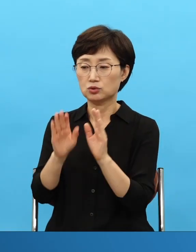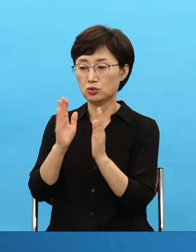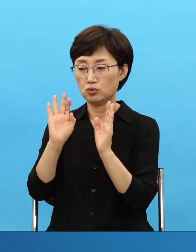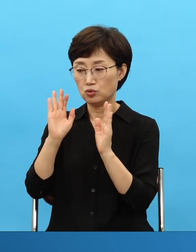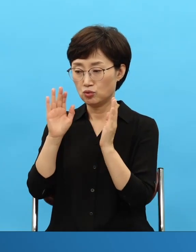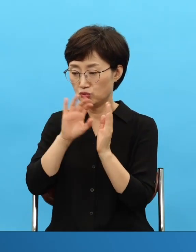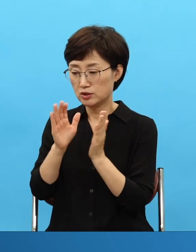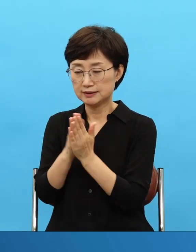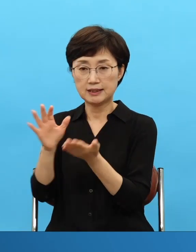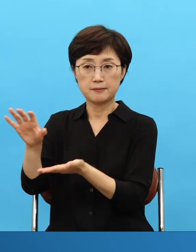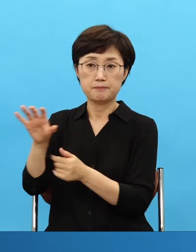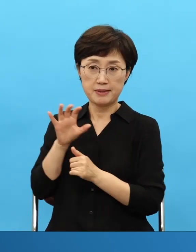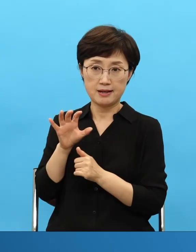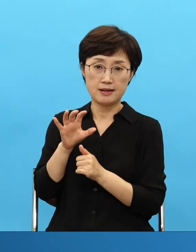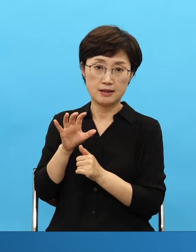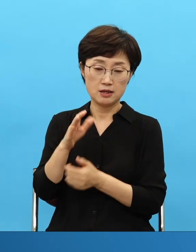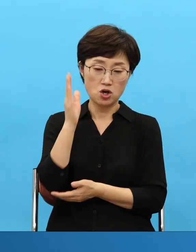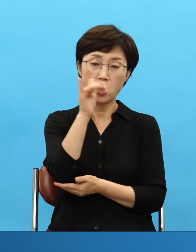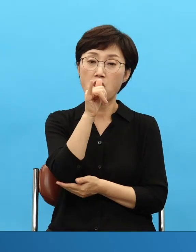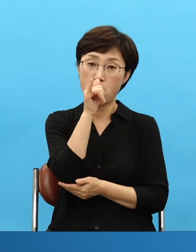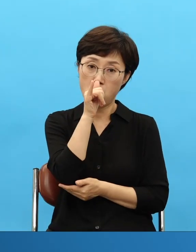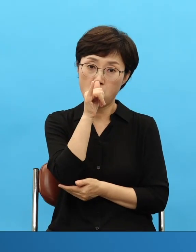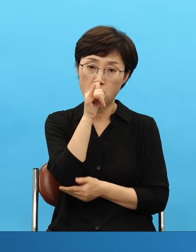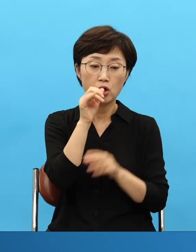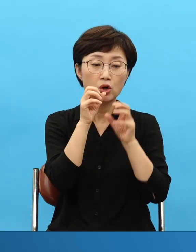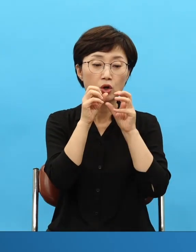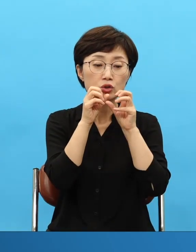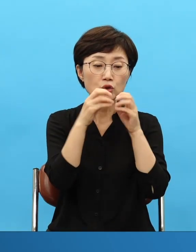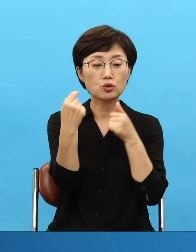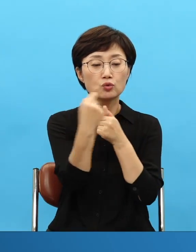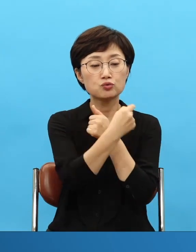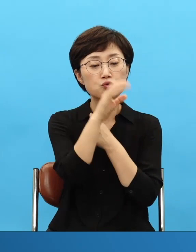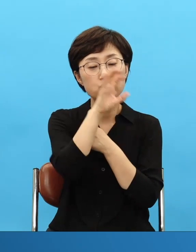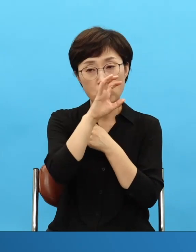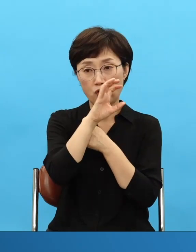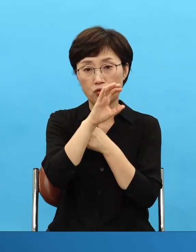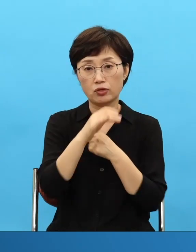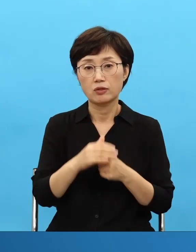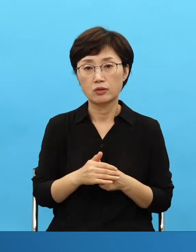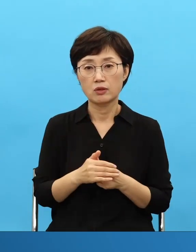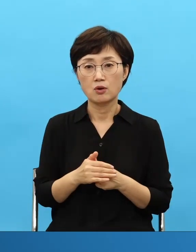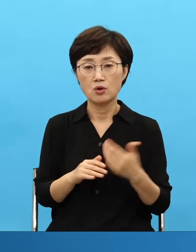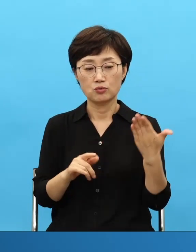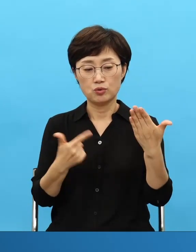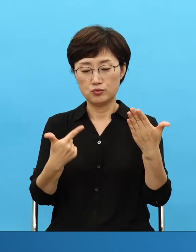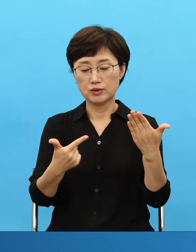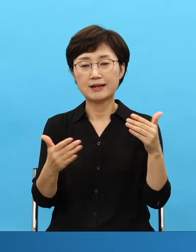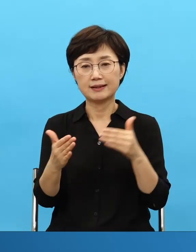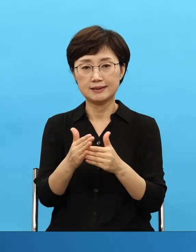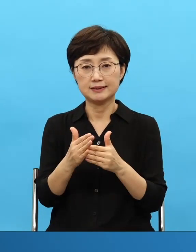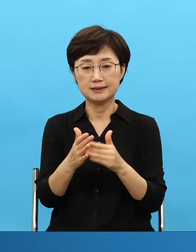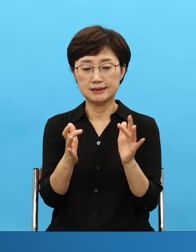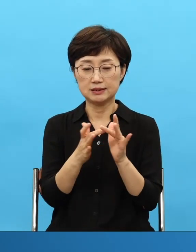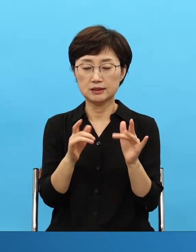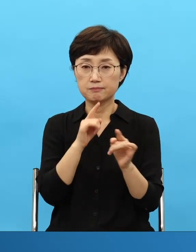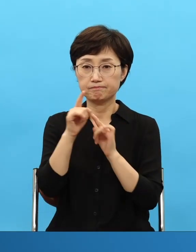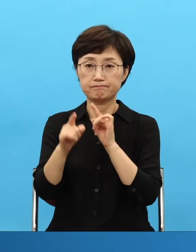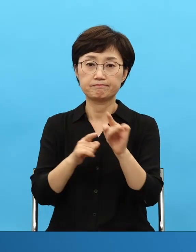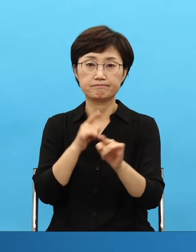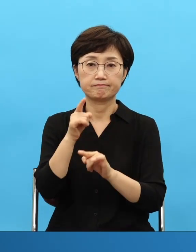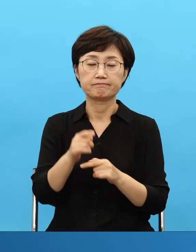교재로 EBS 요원을 위한 전도 훈련이 진행되고 있으며 오는 9월 6일까지